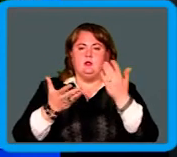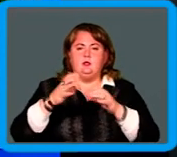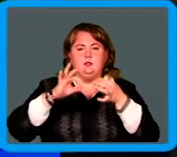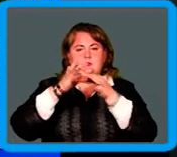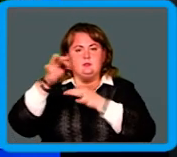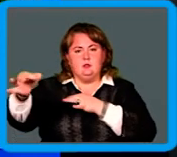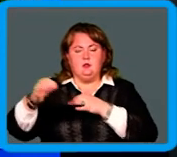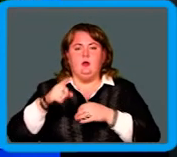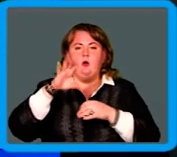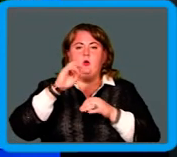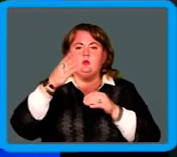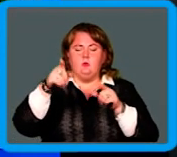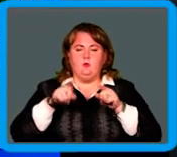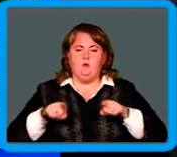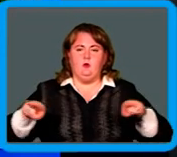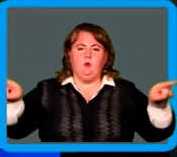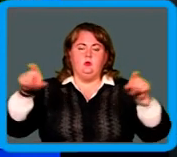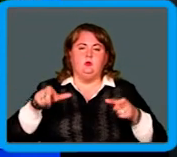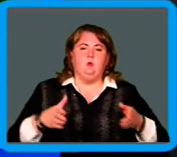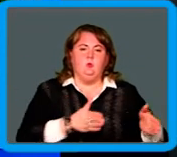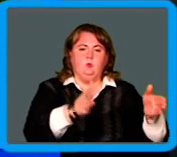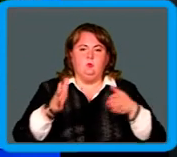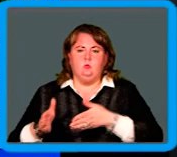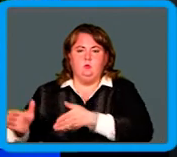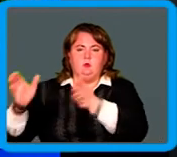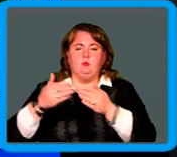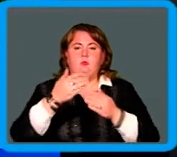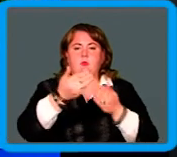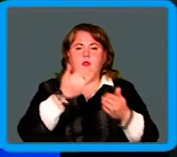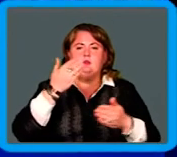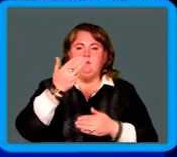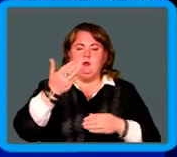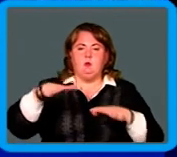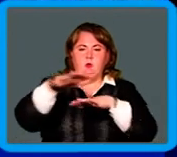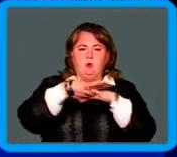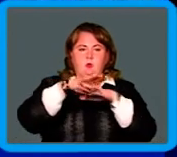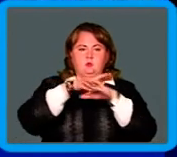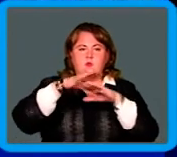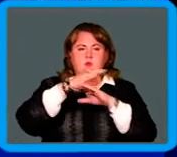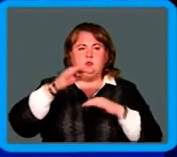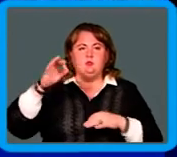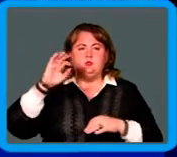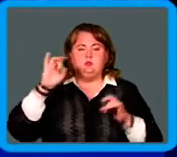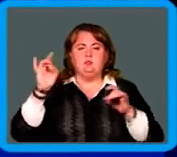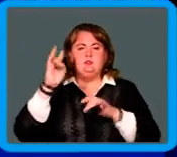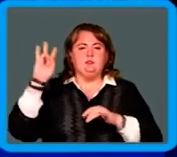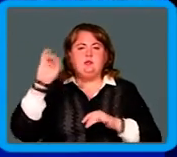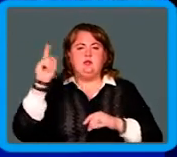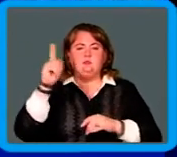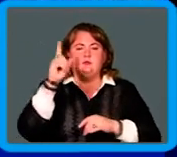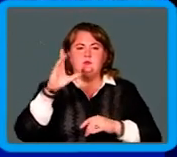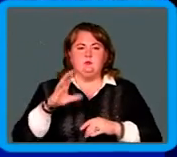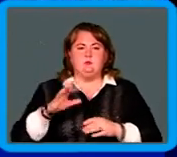улице в разные стороны перед вами площадь мустакиллик в центре нашей родине столицы в городе в